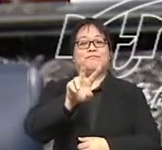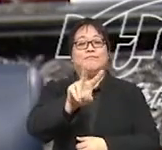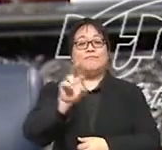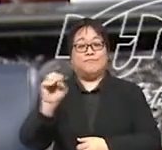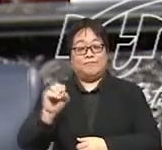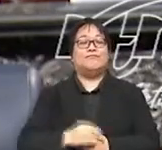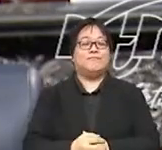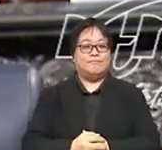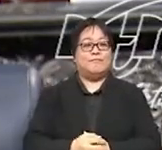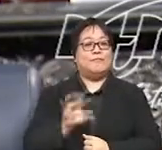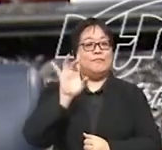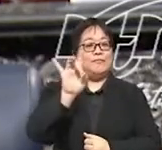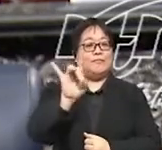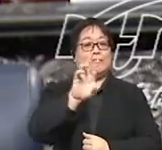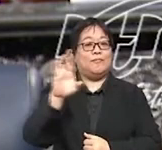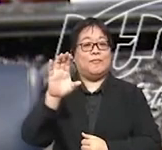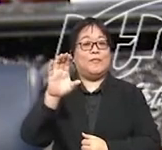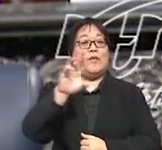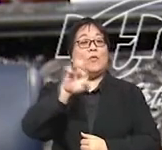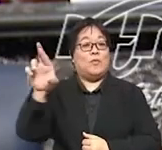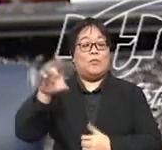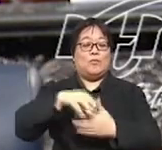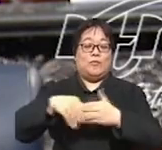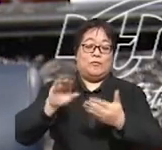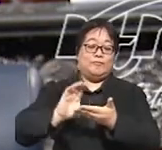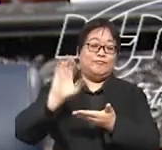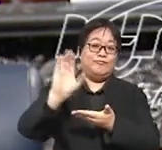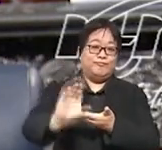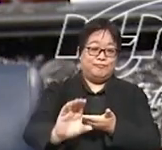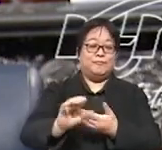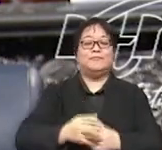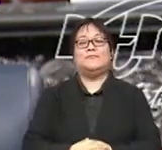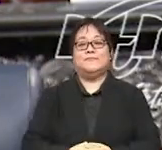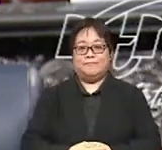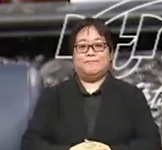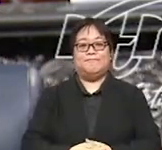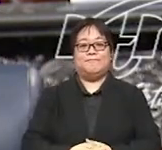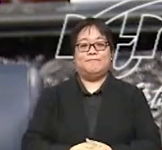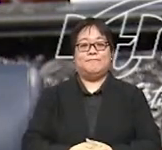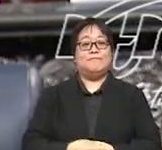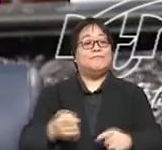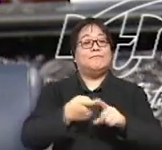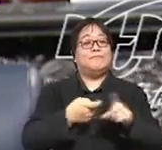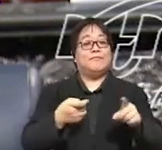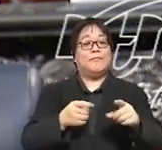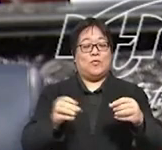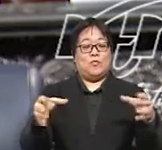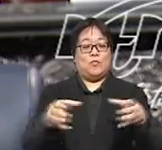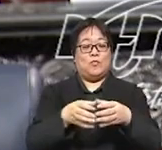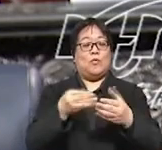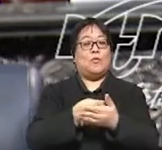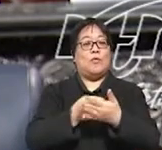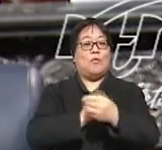sebanyak delapan ratus ribu telah dia belanjakan diperuntukkan daripada kumpulan uang komik 19